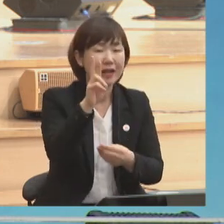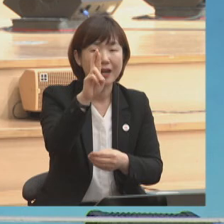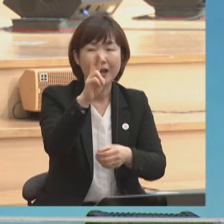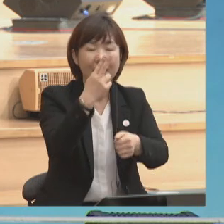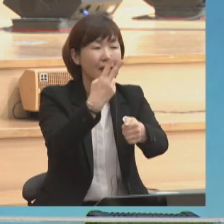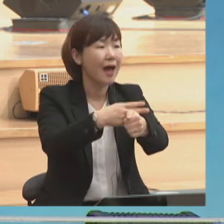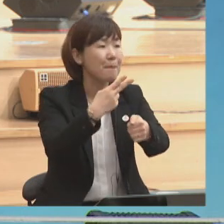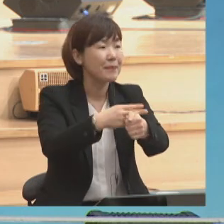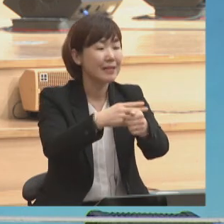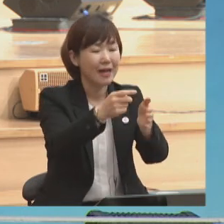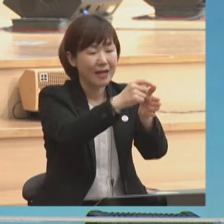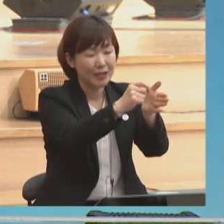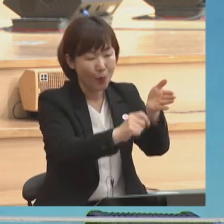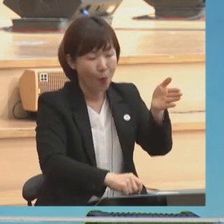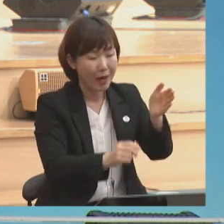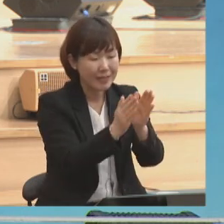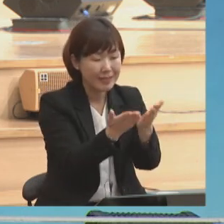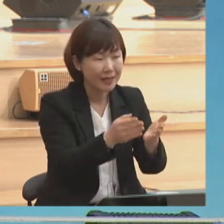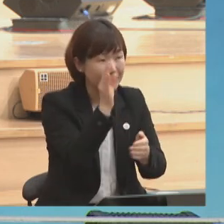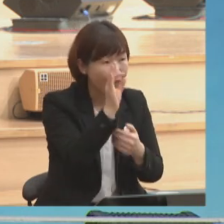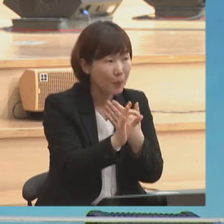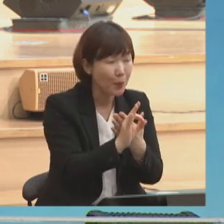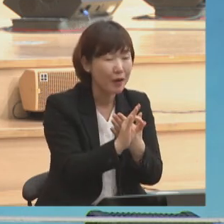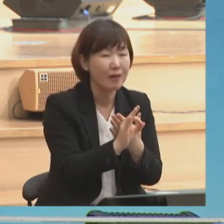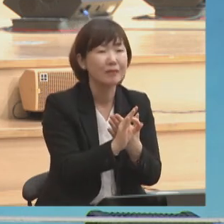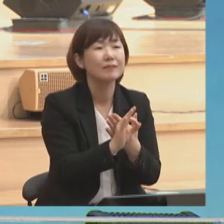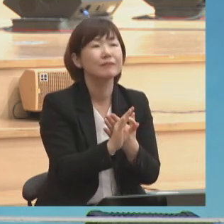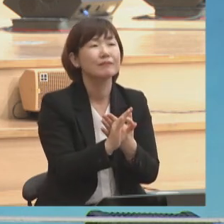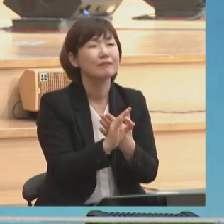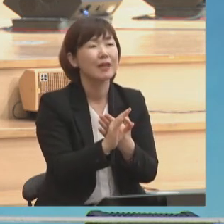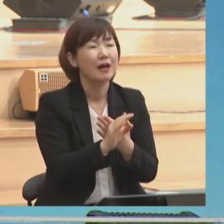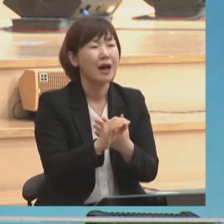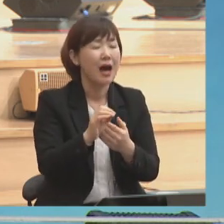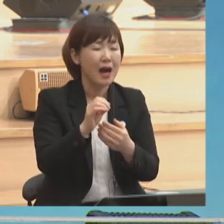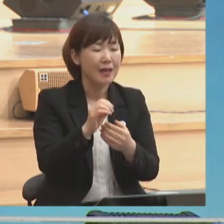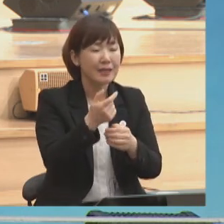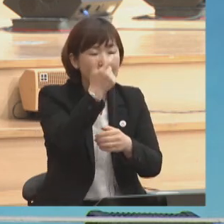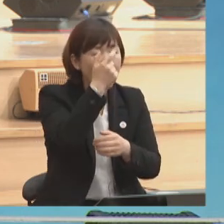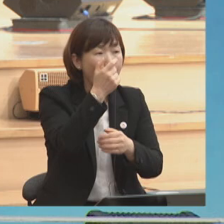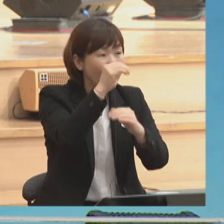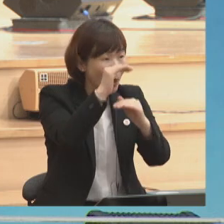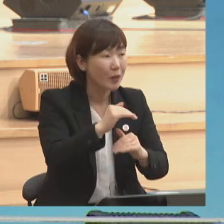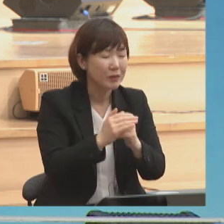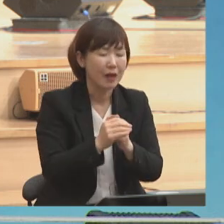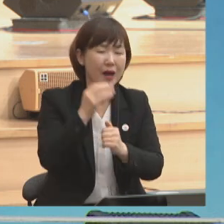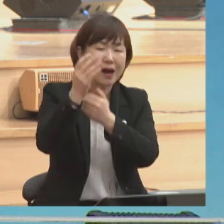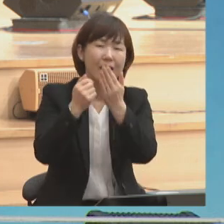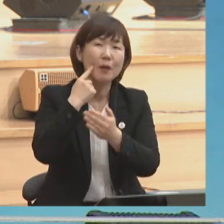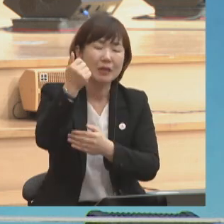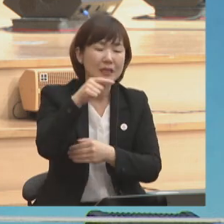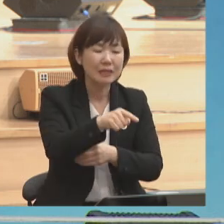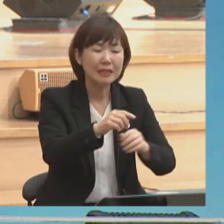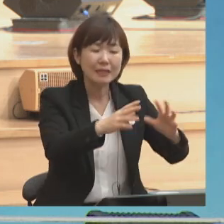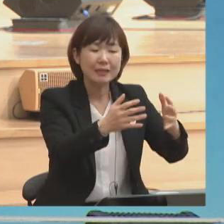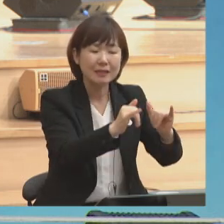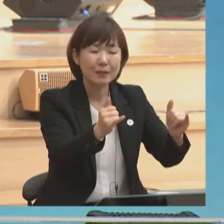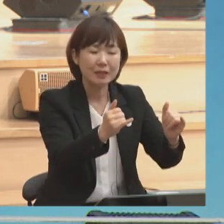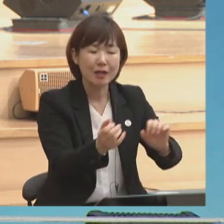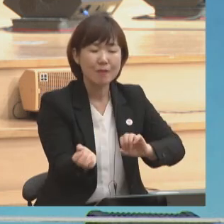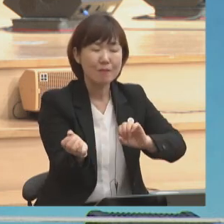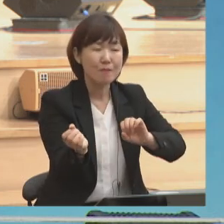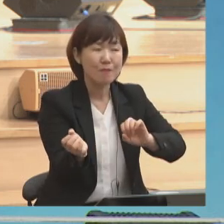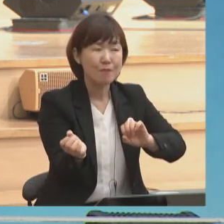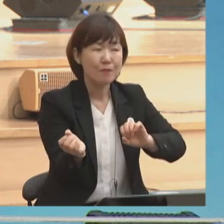의하면, 유대인의 랍비의 기록에 의하면 어떤 기도문이 있을 정도냐면, 하나님 아버지, 하나님이 이 세상 사람을 부활시킬